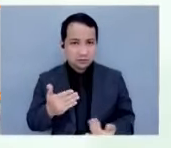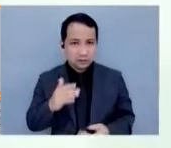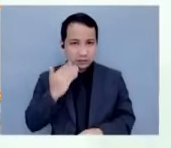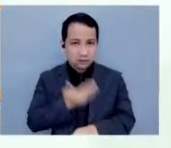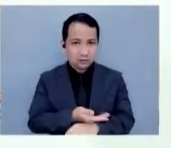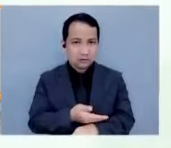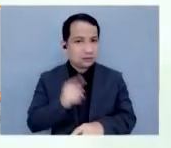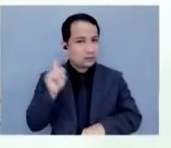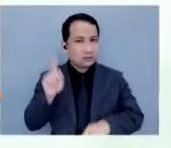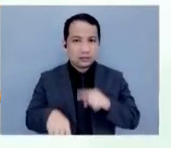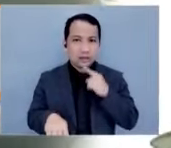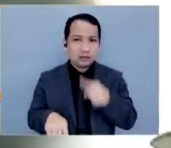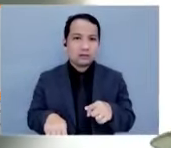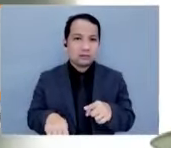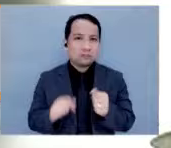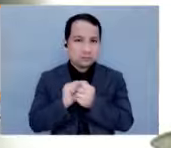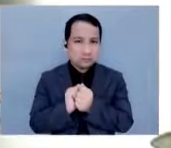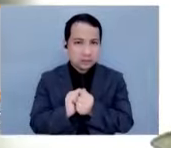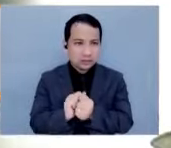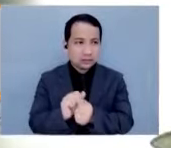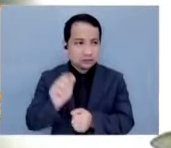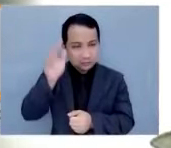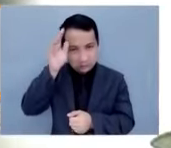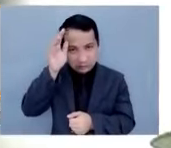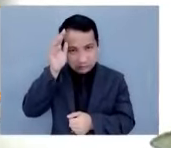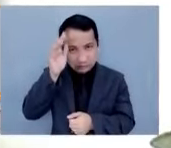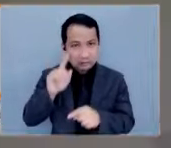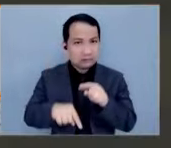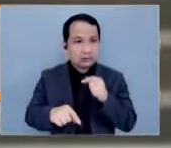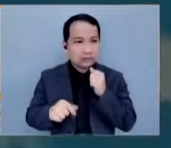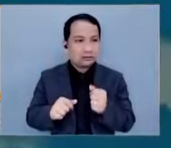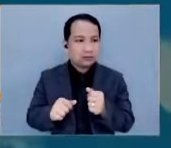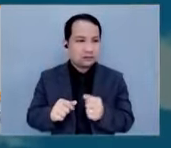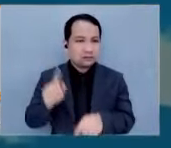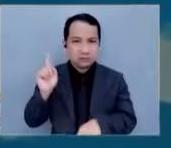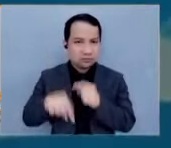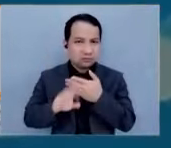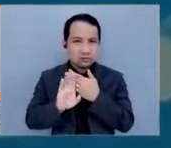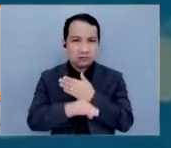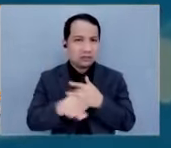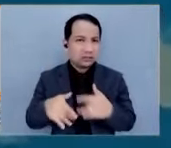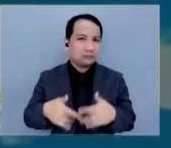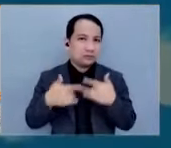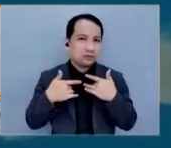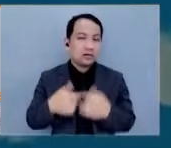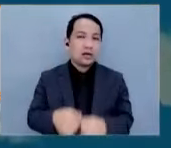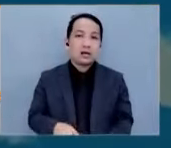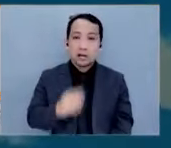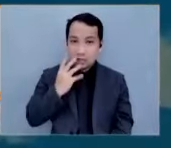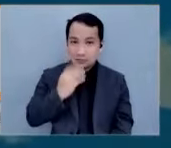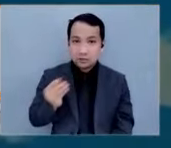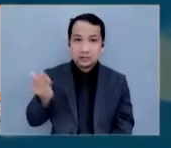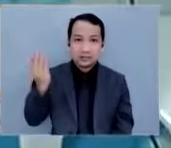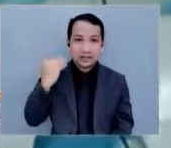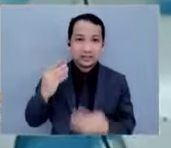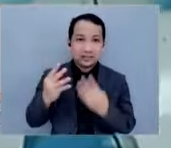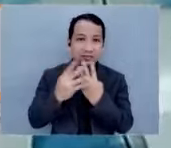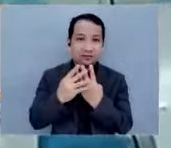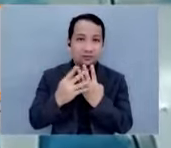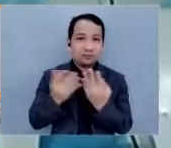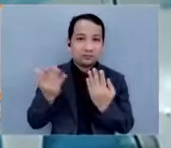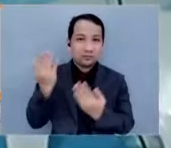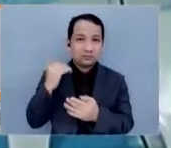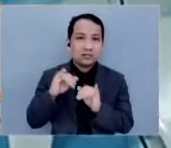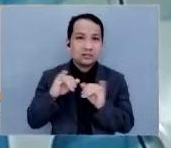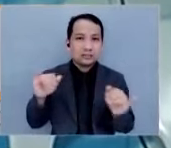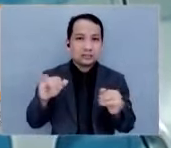namin makakasama yung dati niya. Hindi na po namin kahit ibalik. Napag-alaman namang dati nang nakulong ang suspect matapos din masangkot